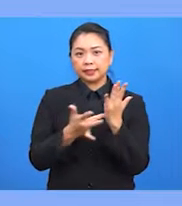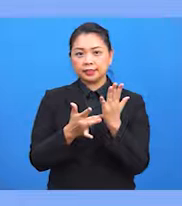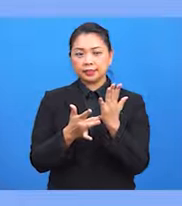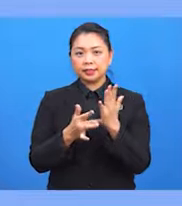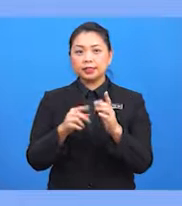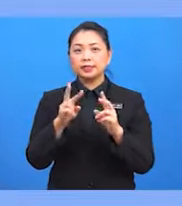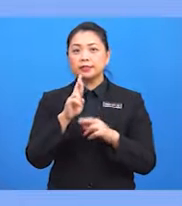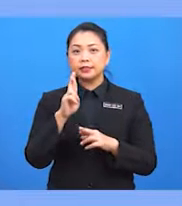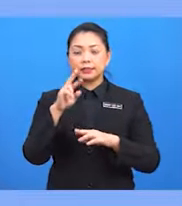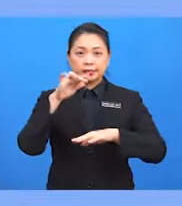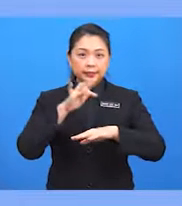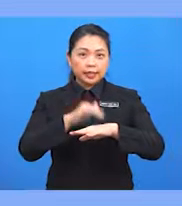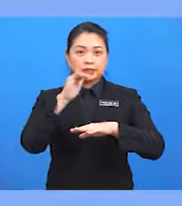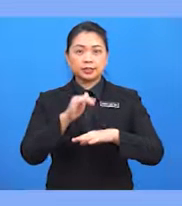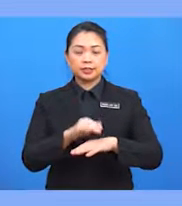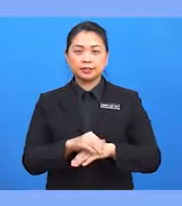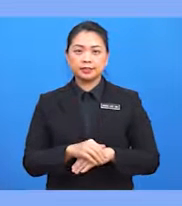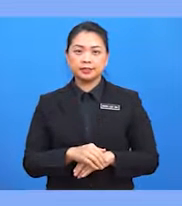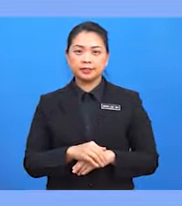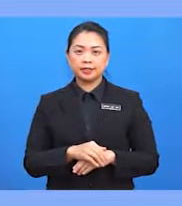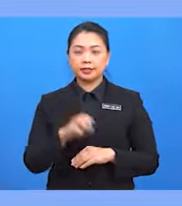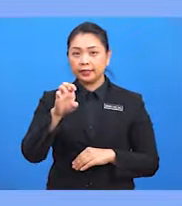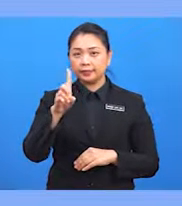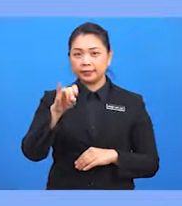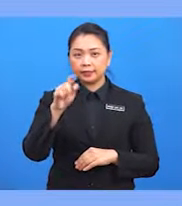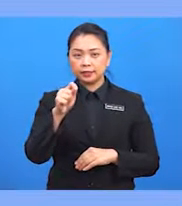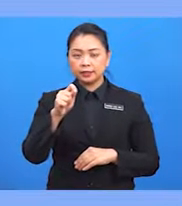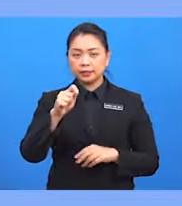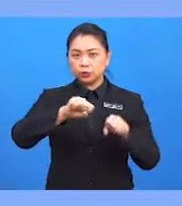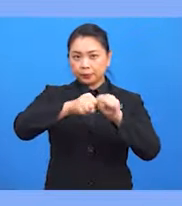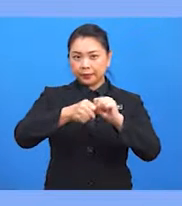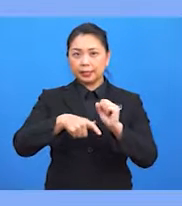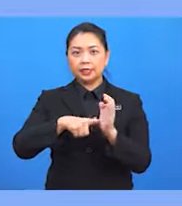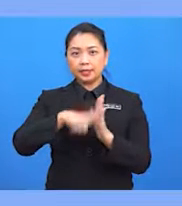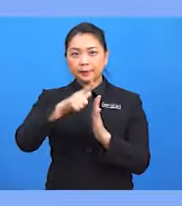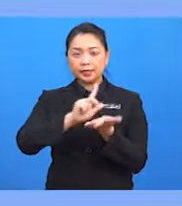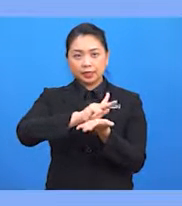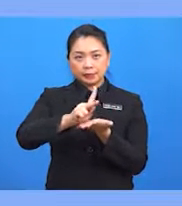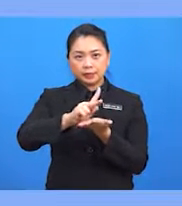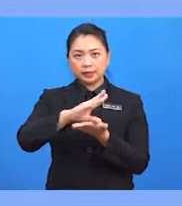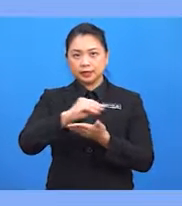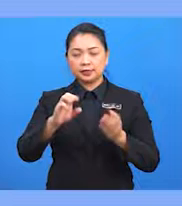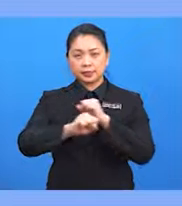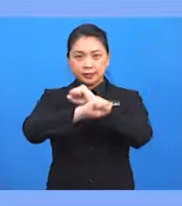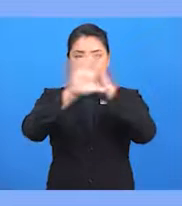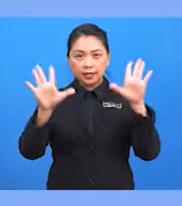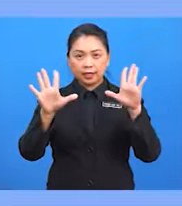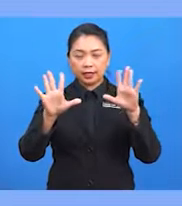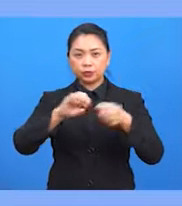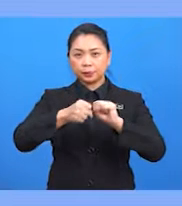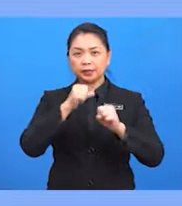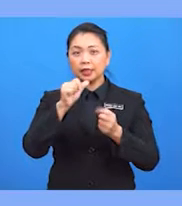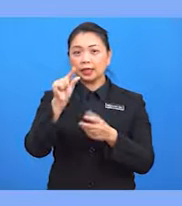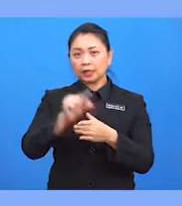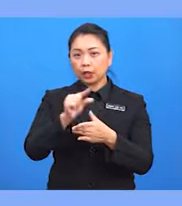di mana gambar diedit sedikit supaya menampak lebih kemas, terang tanpa mengganggu imej asal secara